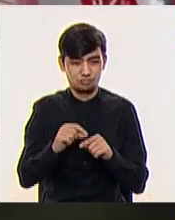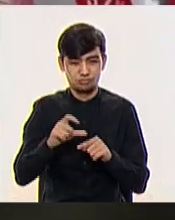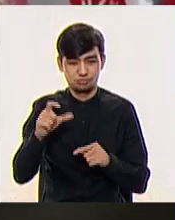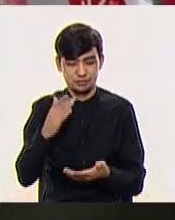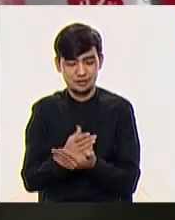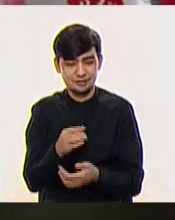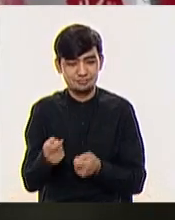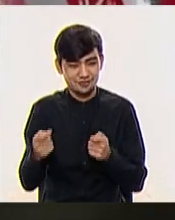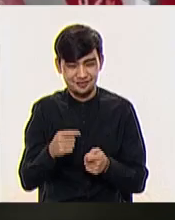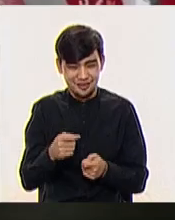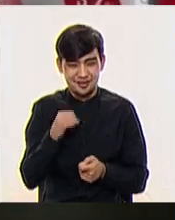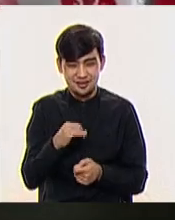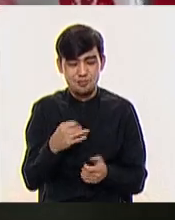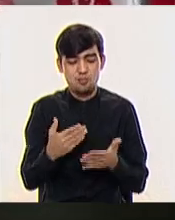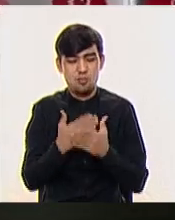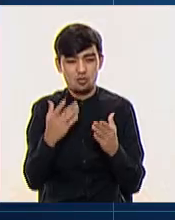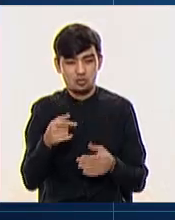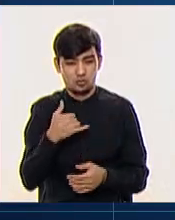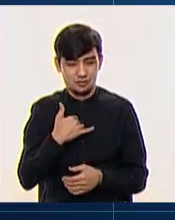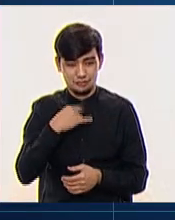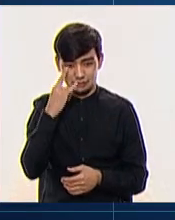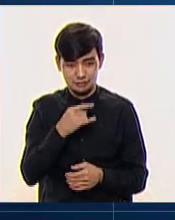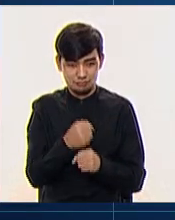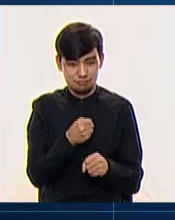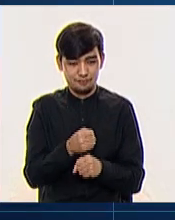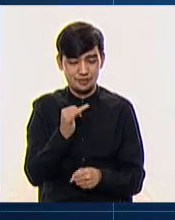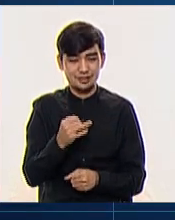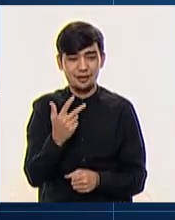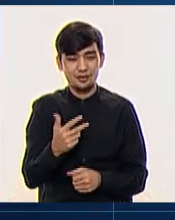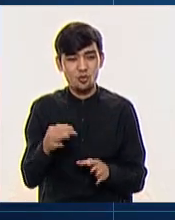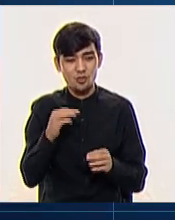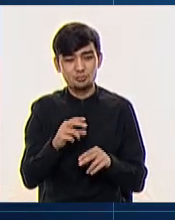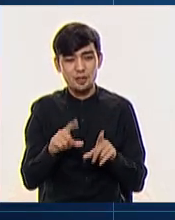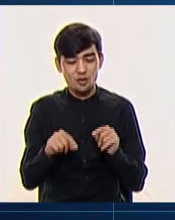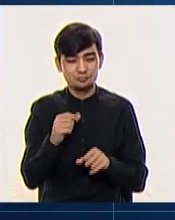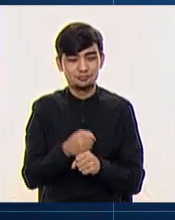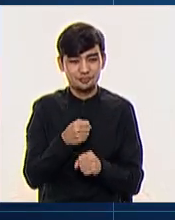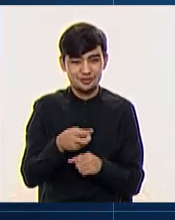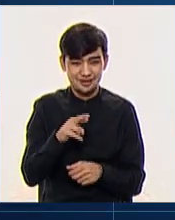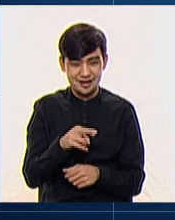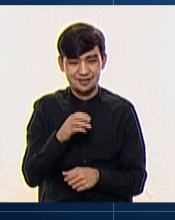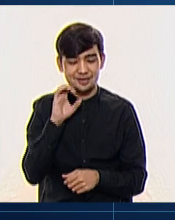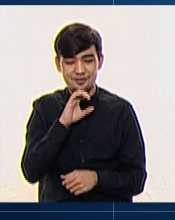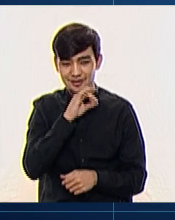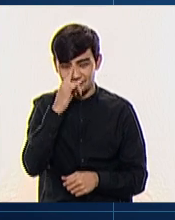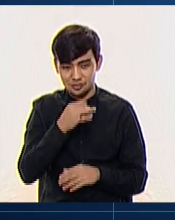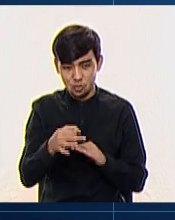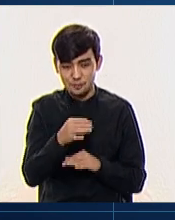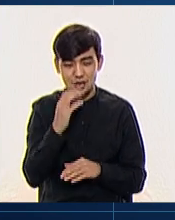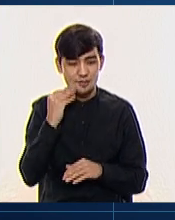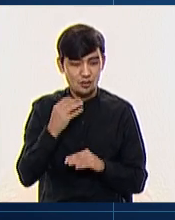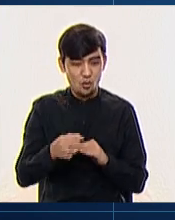напитков, при том, что по большей части производят его у нас, в Казахстане. Треть всего производства молока приходится на Североказахстанскую